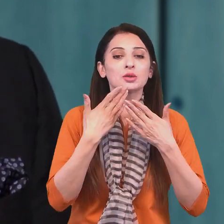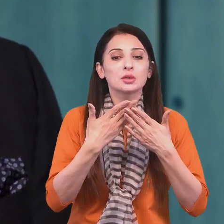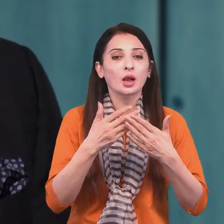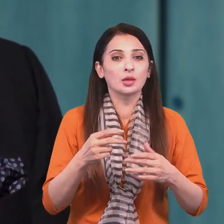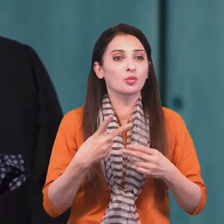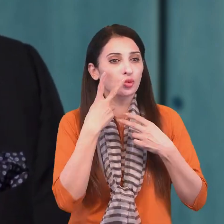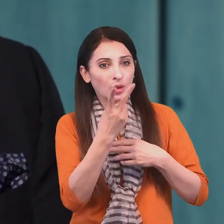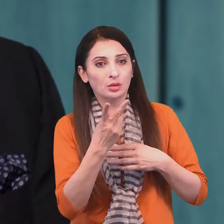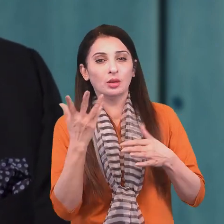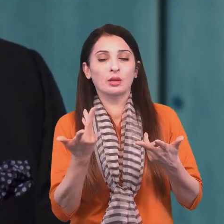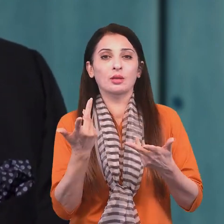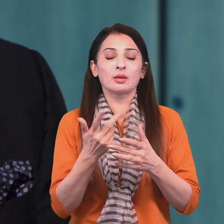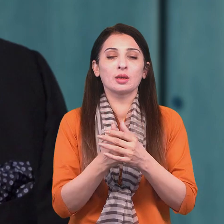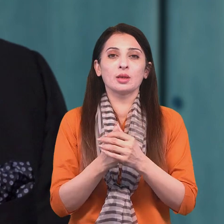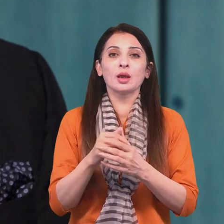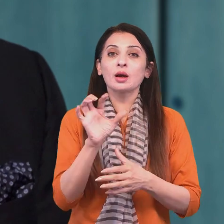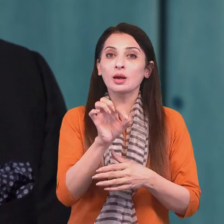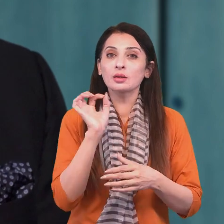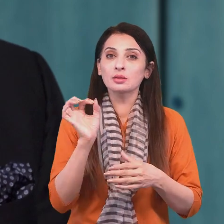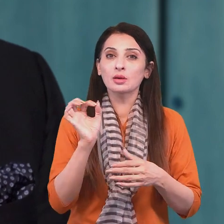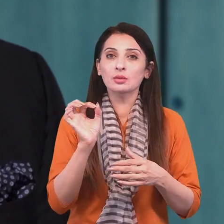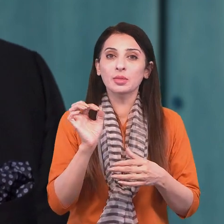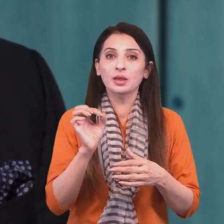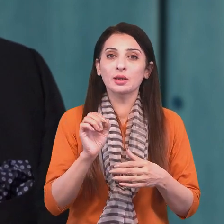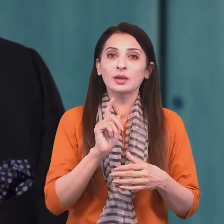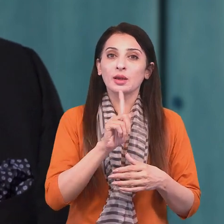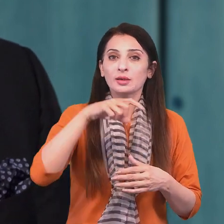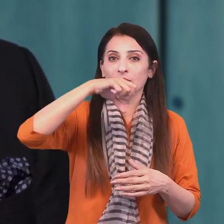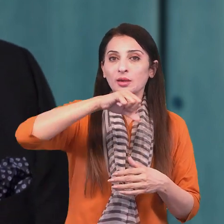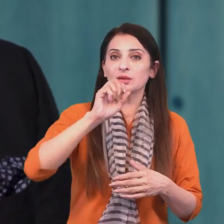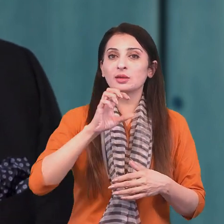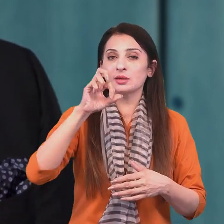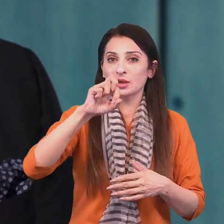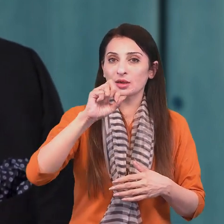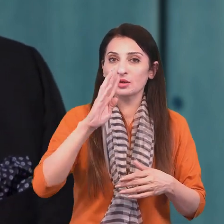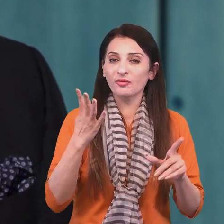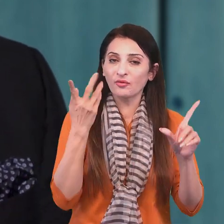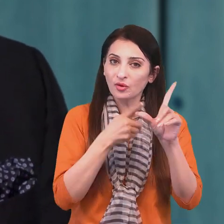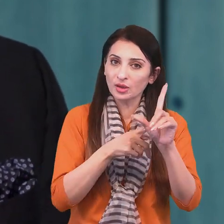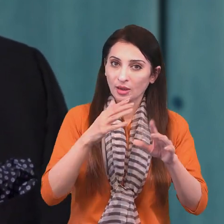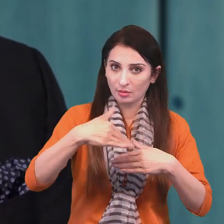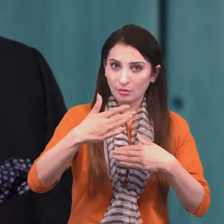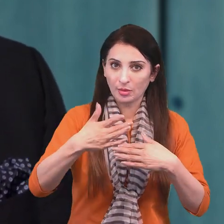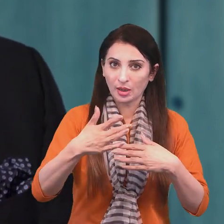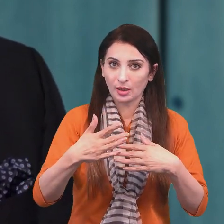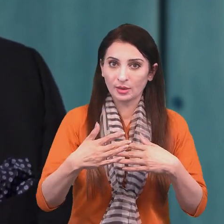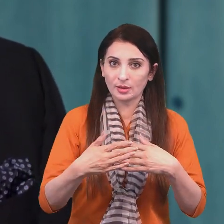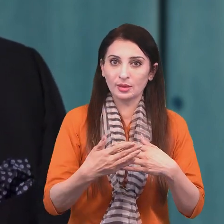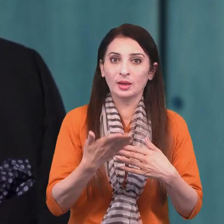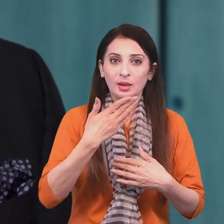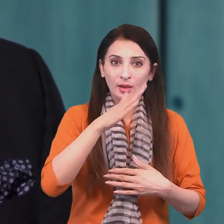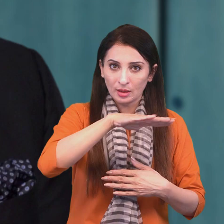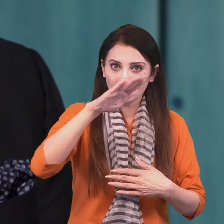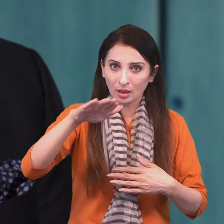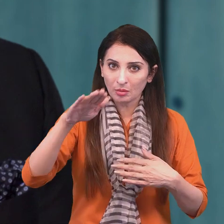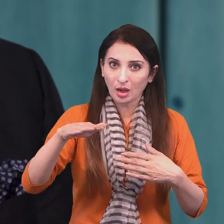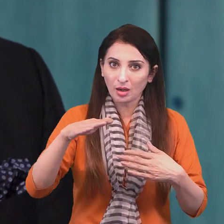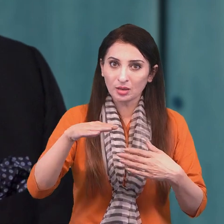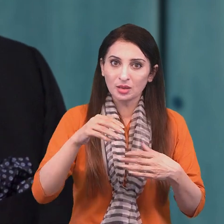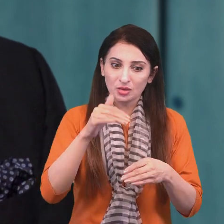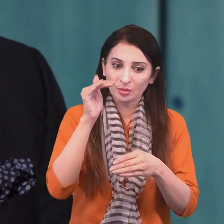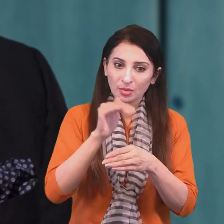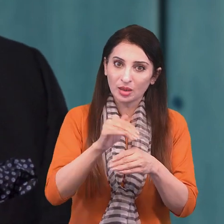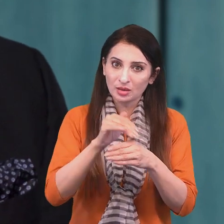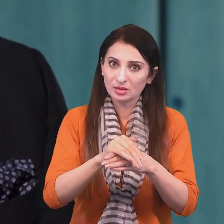کی طرف دیکھتے ہیں۔ اور خاص طور پہ میں اس میں ذکر کرتا ہوں کہ 1984 کے بعد جب پاکستان میں طلبہ سیاست بین ہو گئی